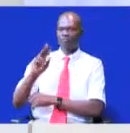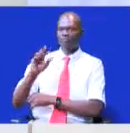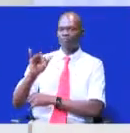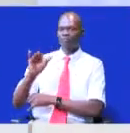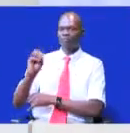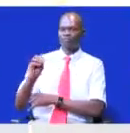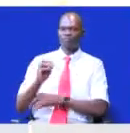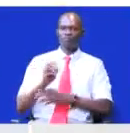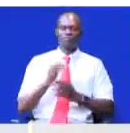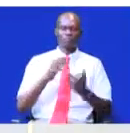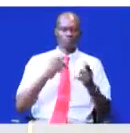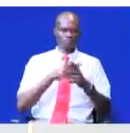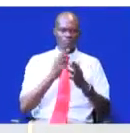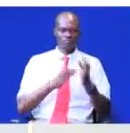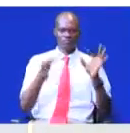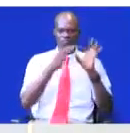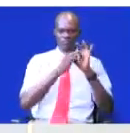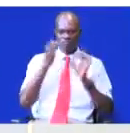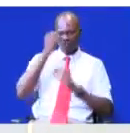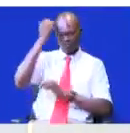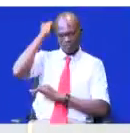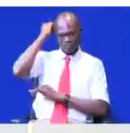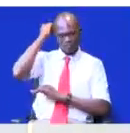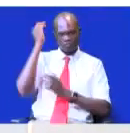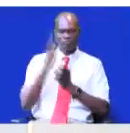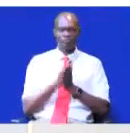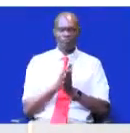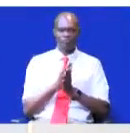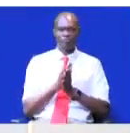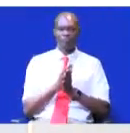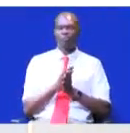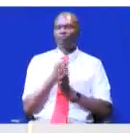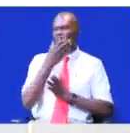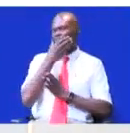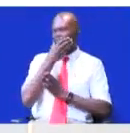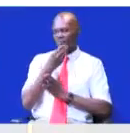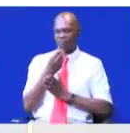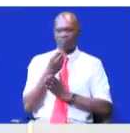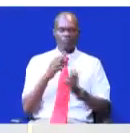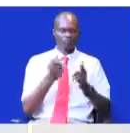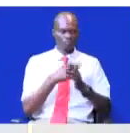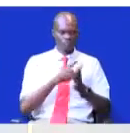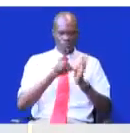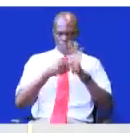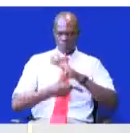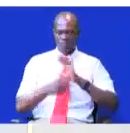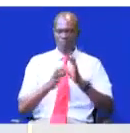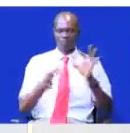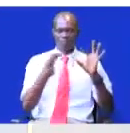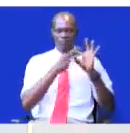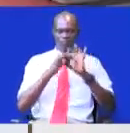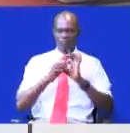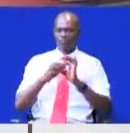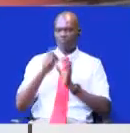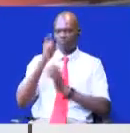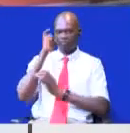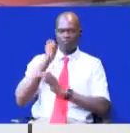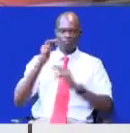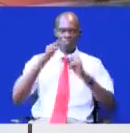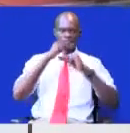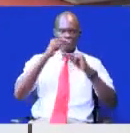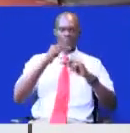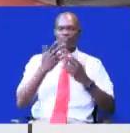Boys Primary School, matindi luongo ni Kibuye Mixed. To bang mano tadhi Maseno School. Maseno